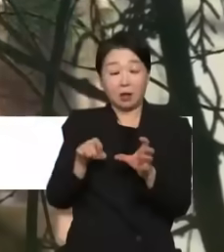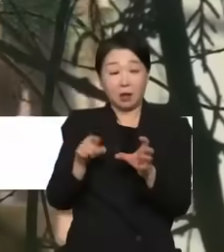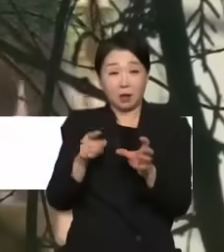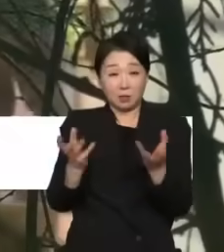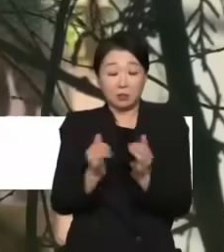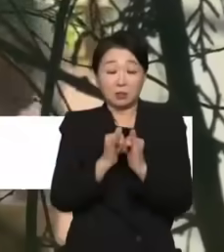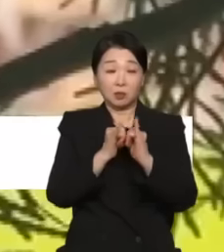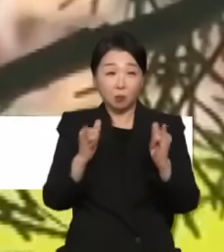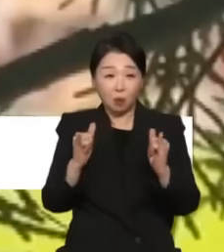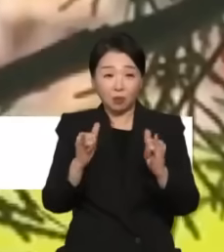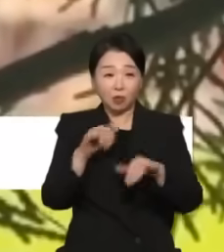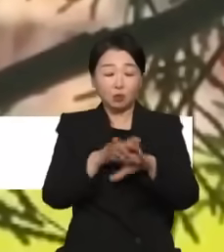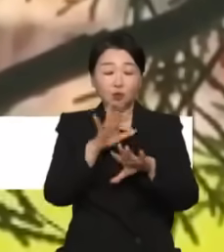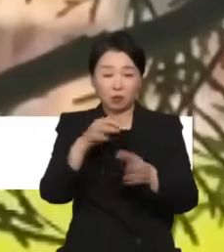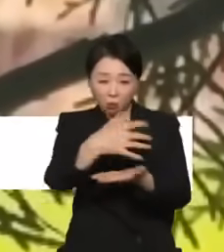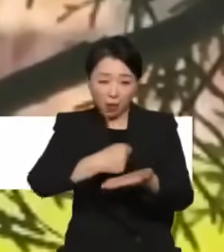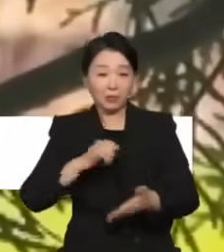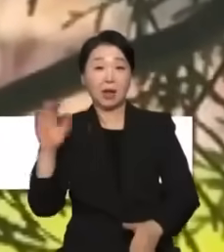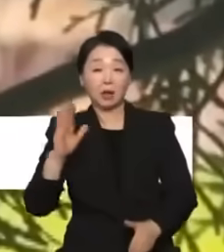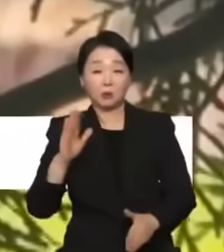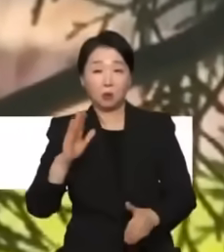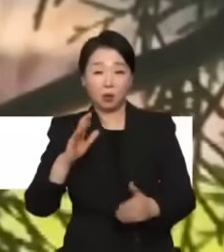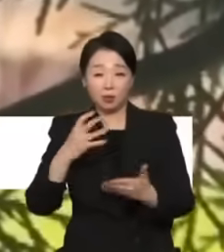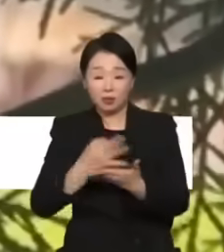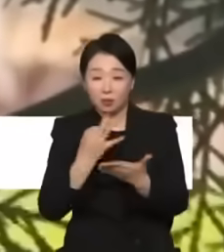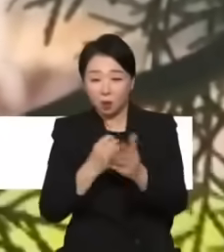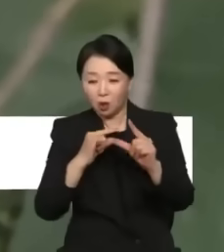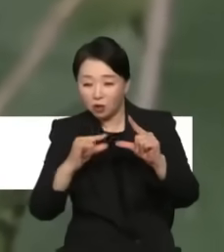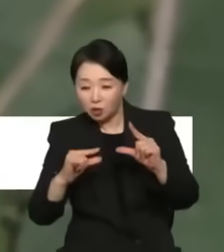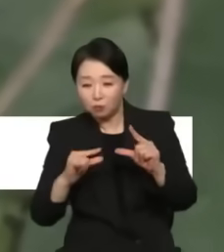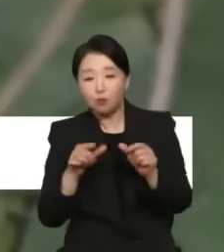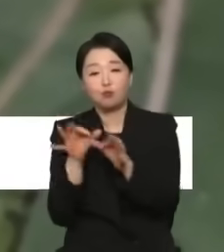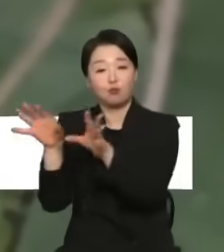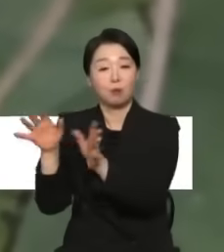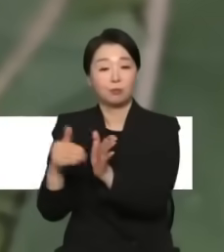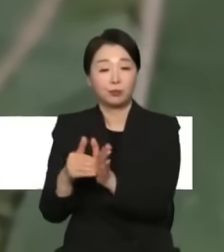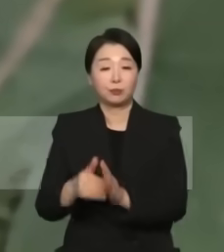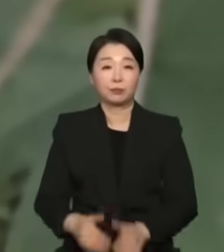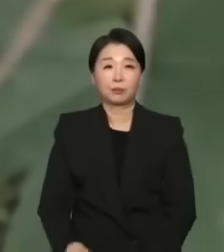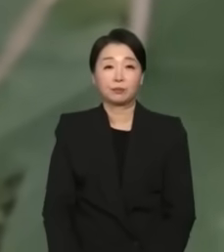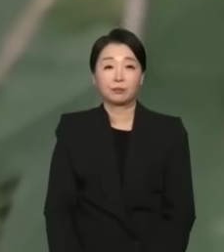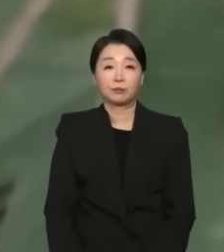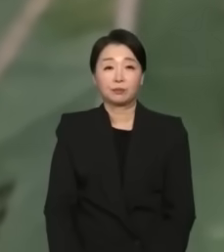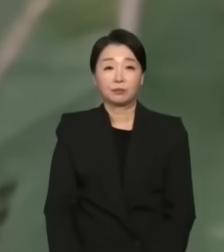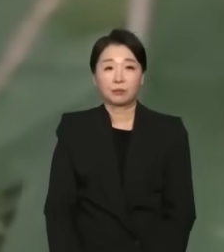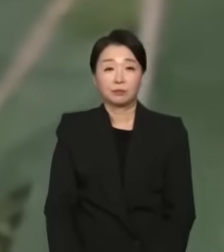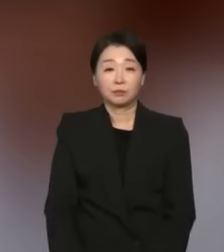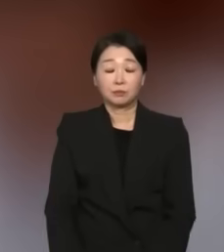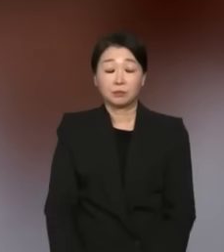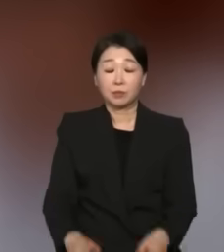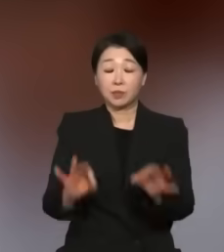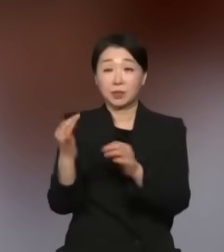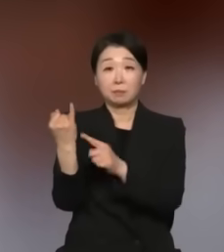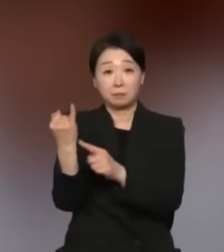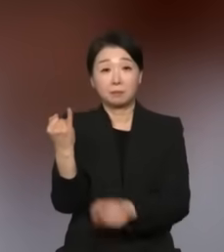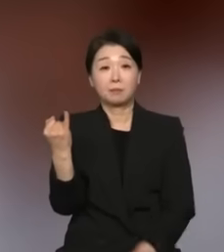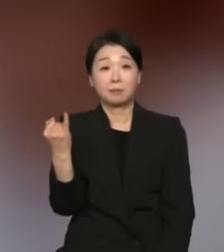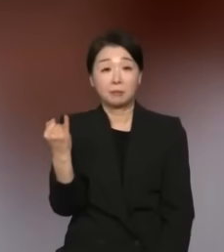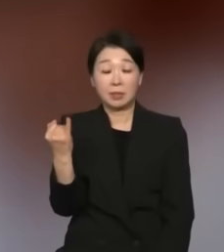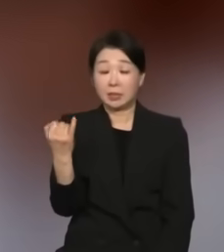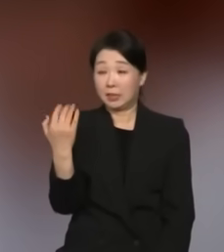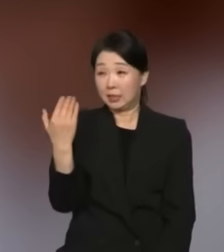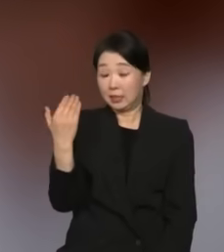인건비를 회수한 것이 아니라 급여 가운데 일부를 후원받았을 뿐이라고 주장했습니다. 김 아니에스는 지난해 10월